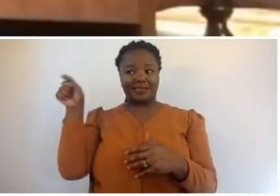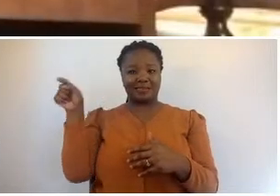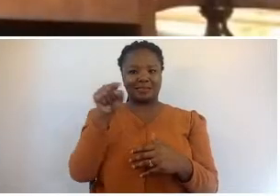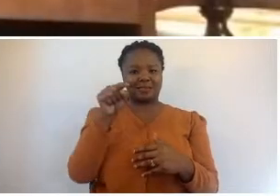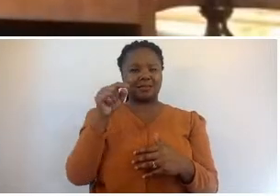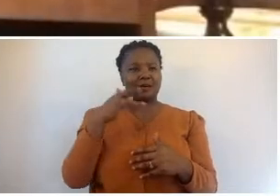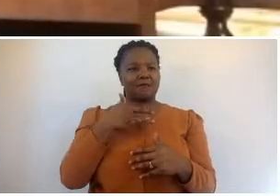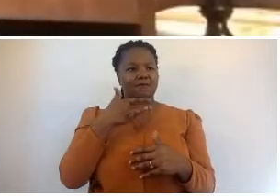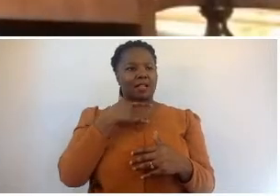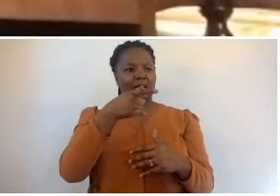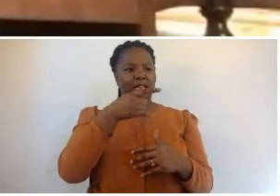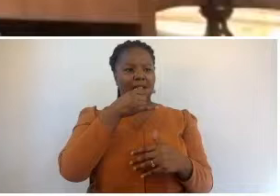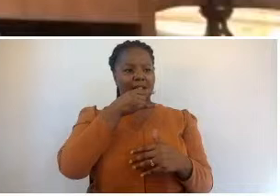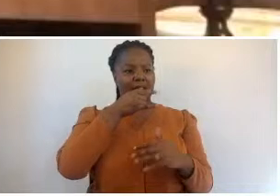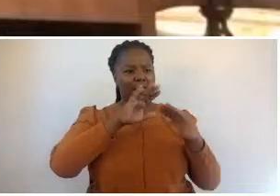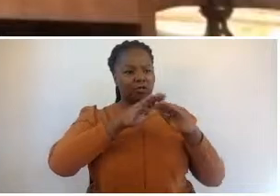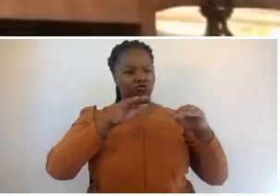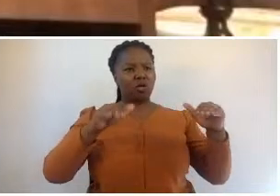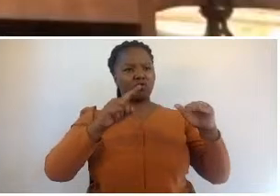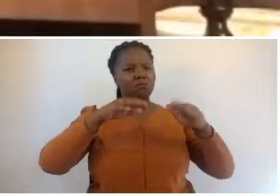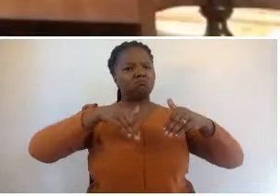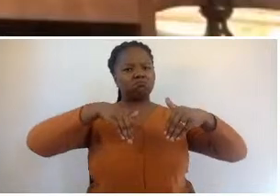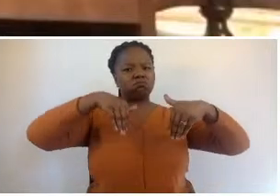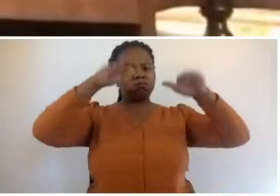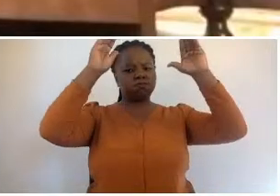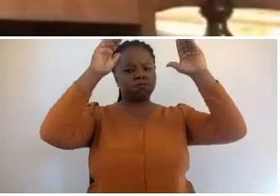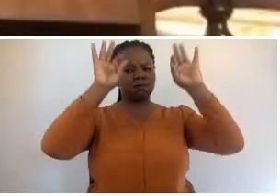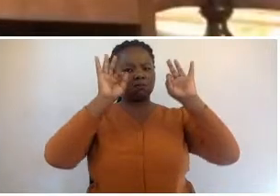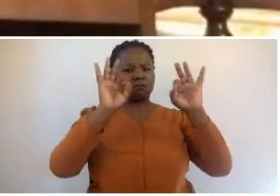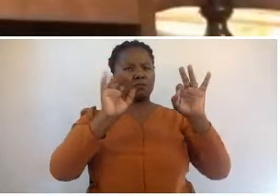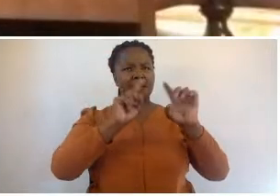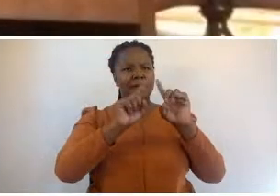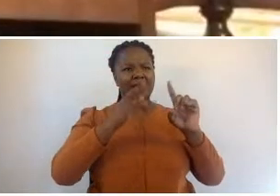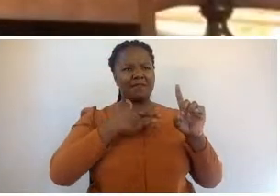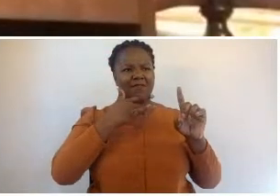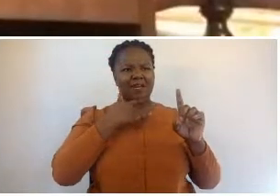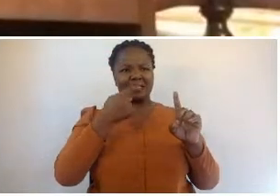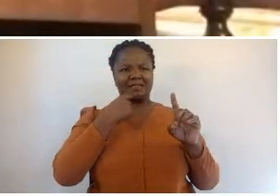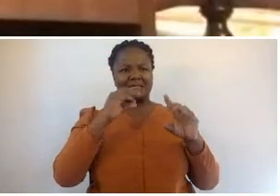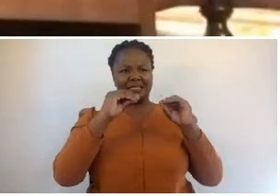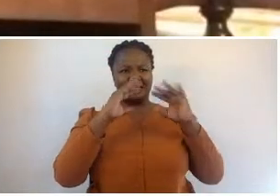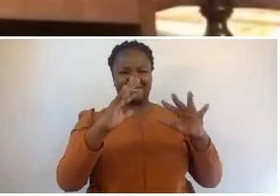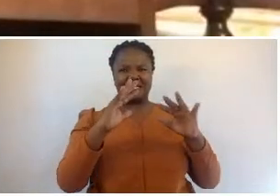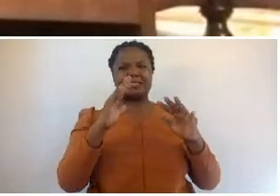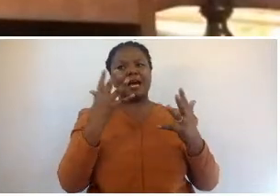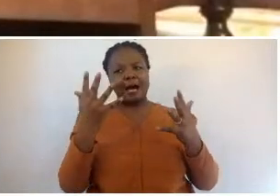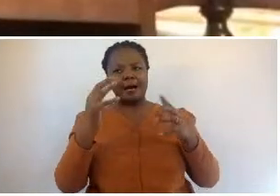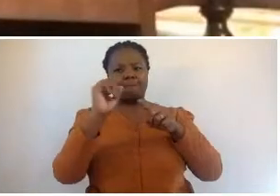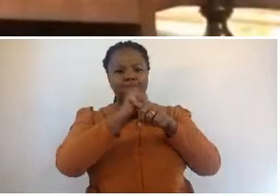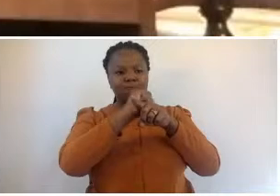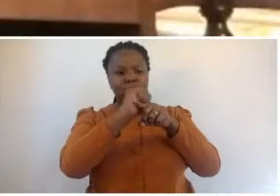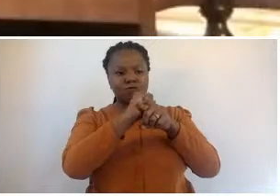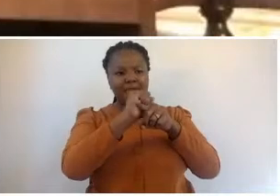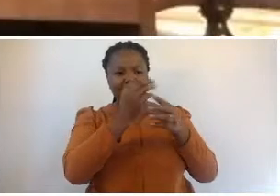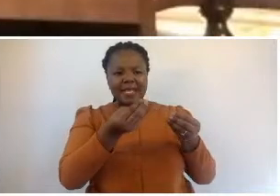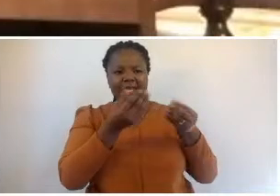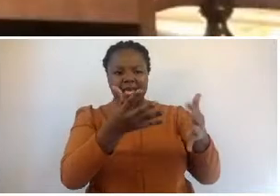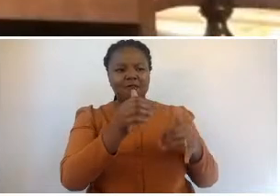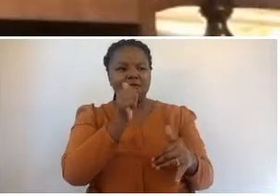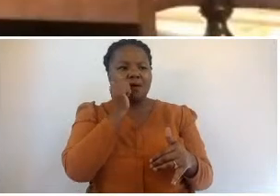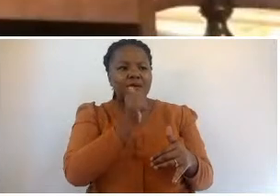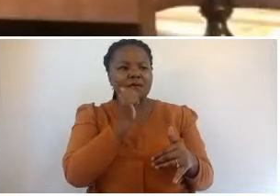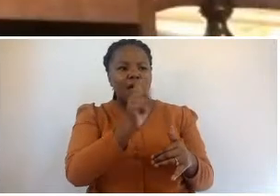sont assez grands et les parents pensent que ce sont les enseignants qui doivent former